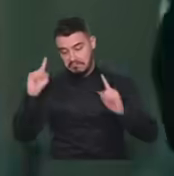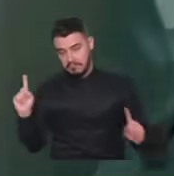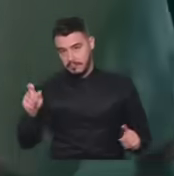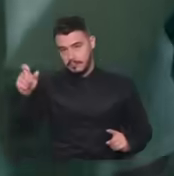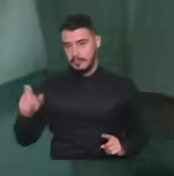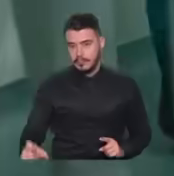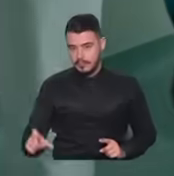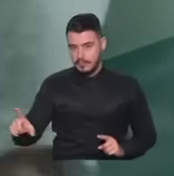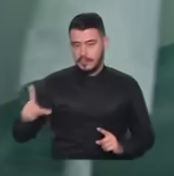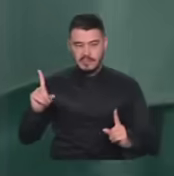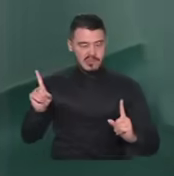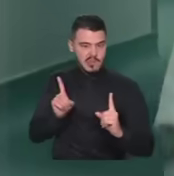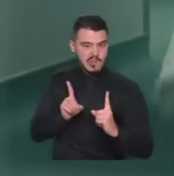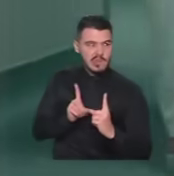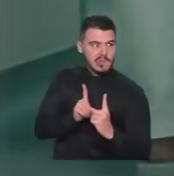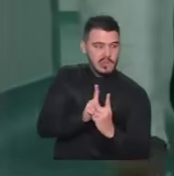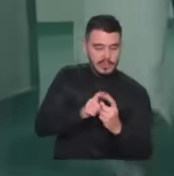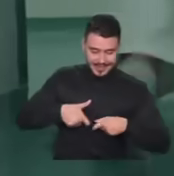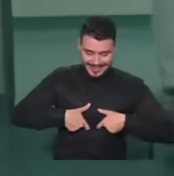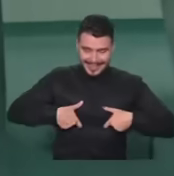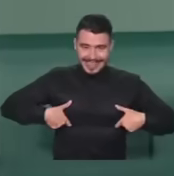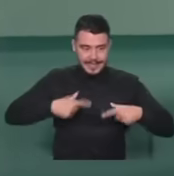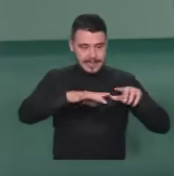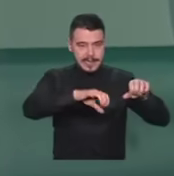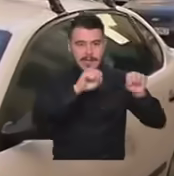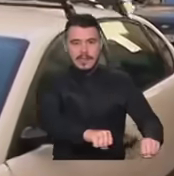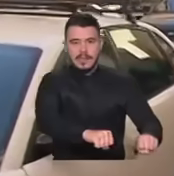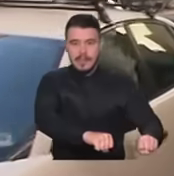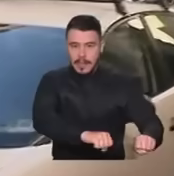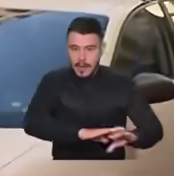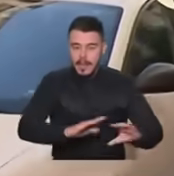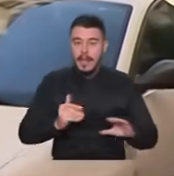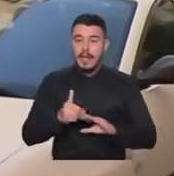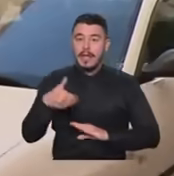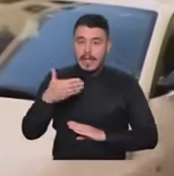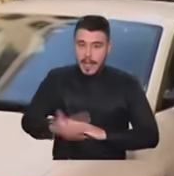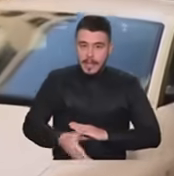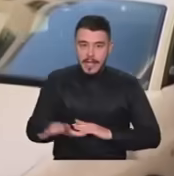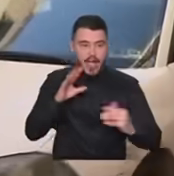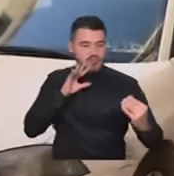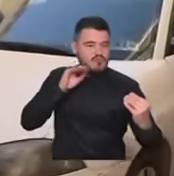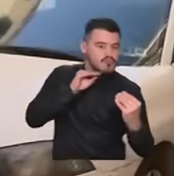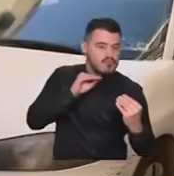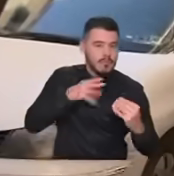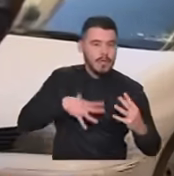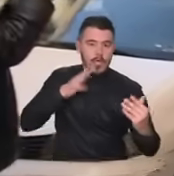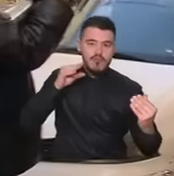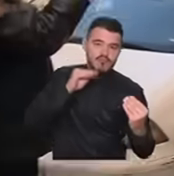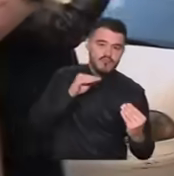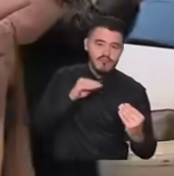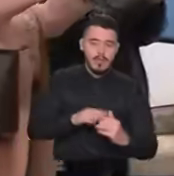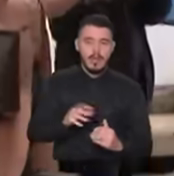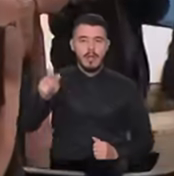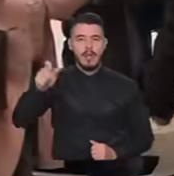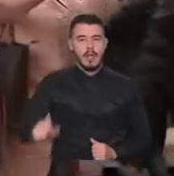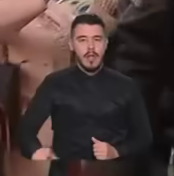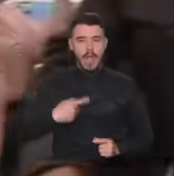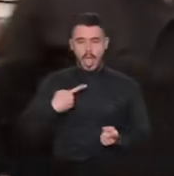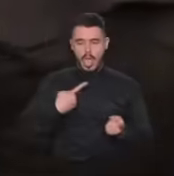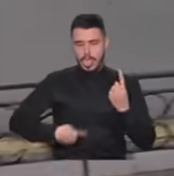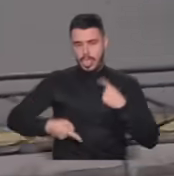νοσοκομείου και της κατεβάζει το στράβες και προσπάθησε να τη φιλήσει. Ο 50χρονος νοσηλευτής όχι μόνο αρνείται την τωρινή καταγγελία για το βιασμό